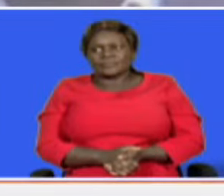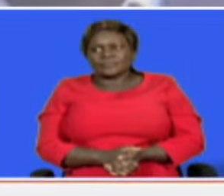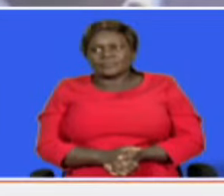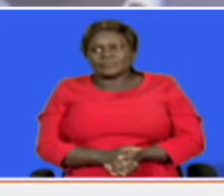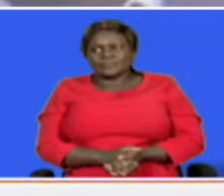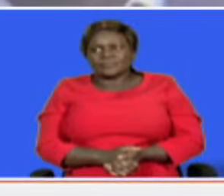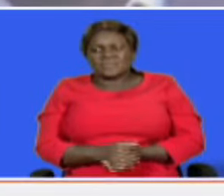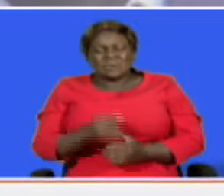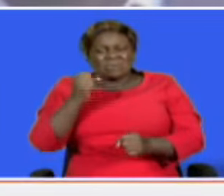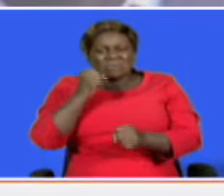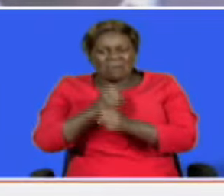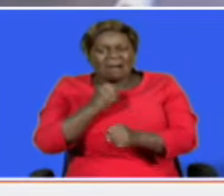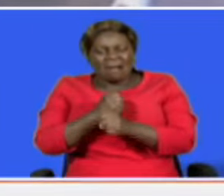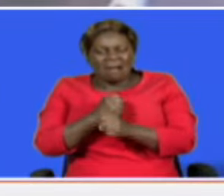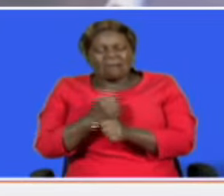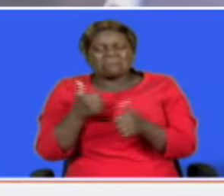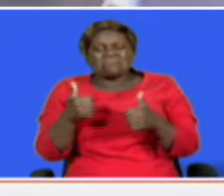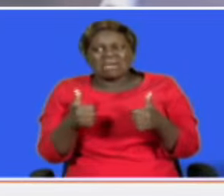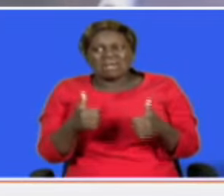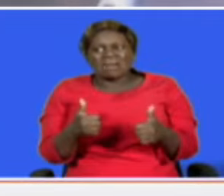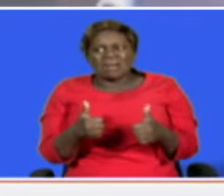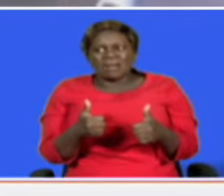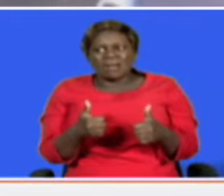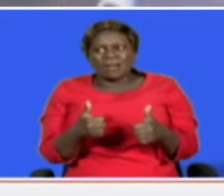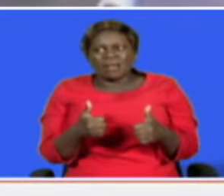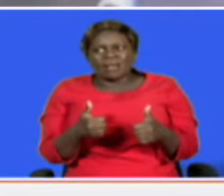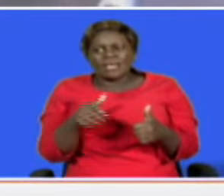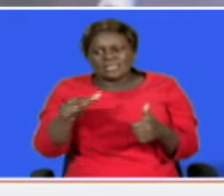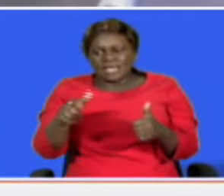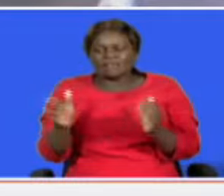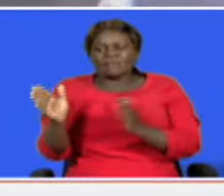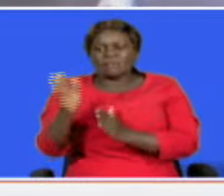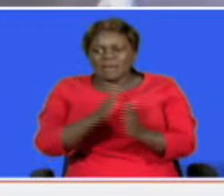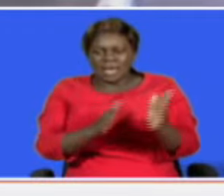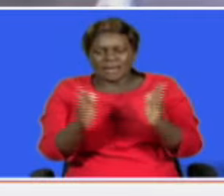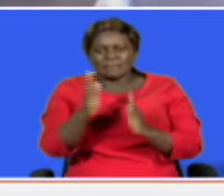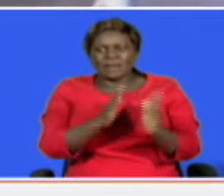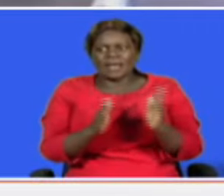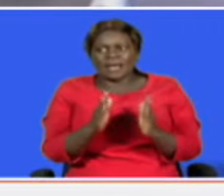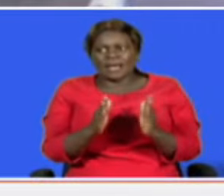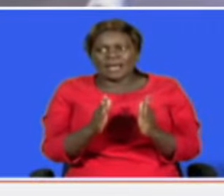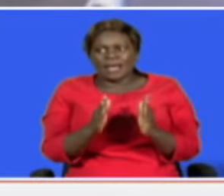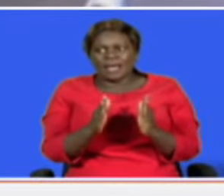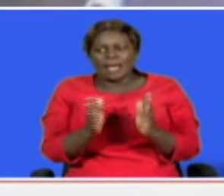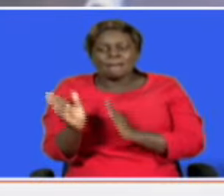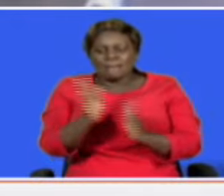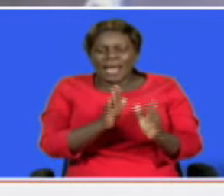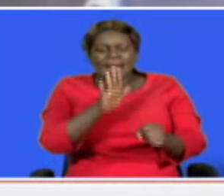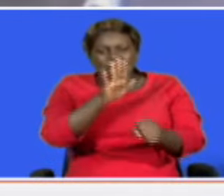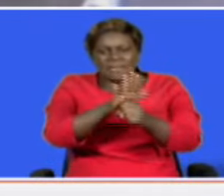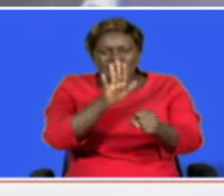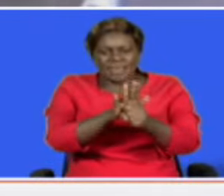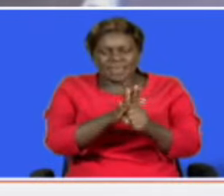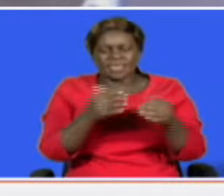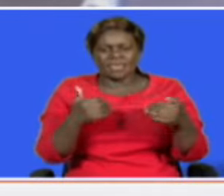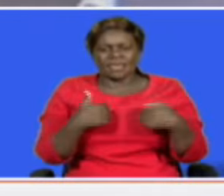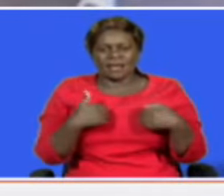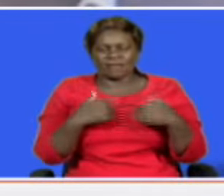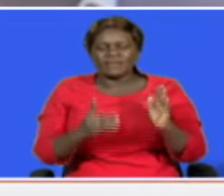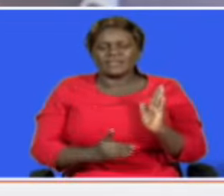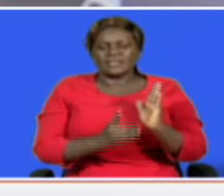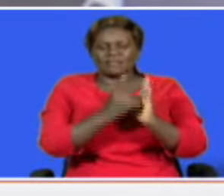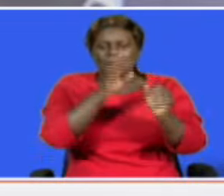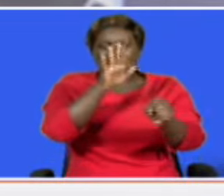sema hajafanya kitu kwa sababu serikali ilikuwa bado inajipanga na alikuwa amechora mambo mingi, maendeleo